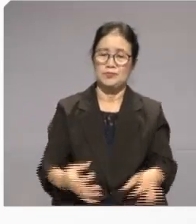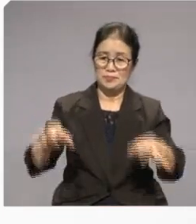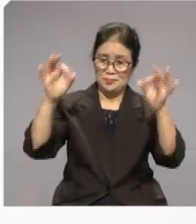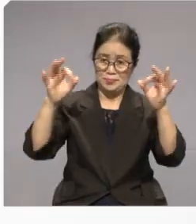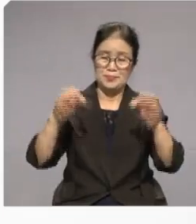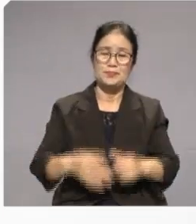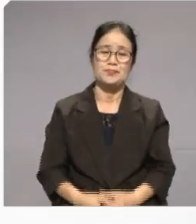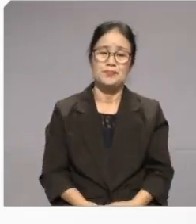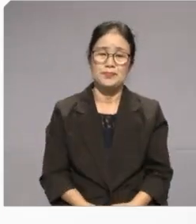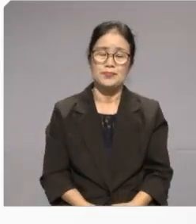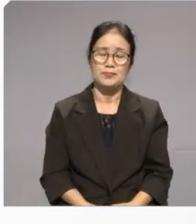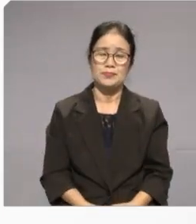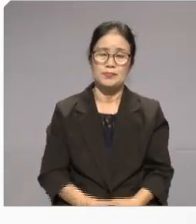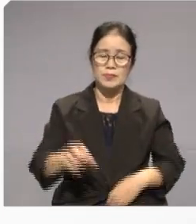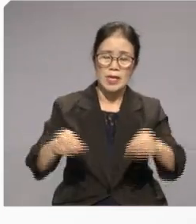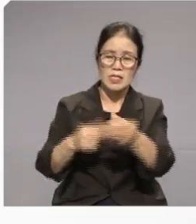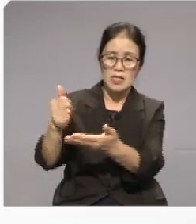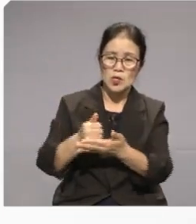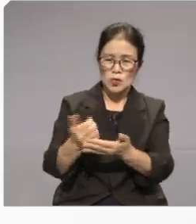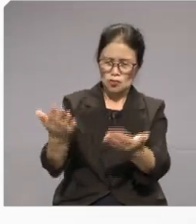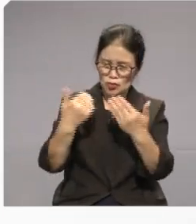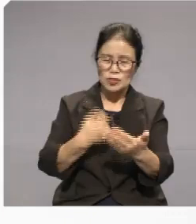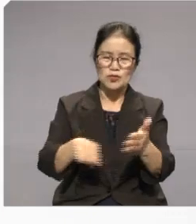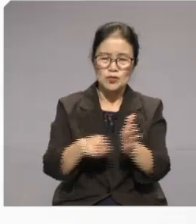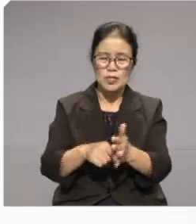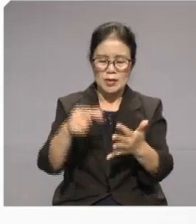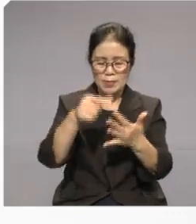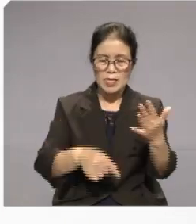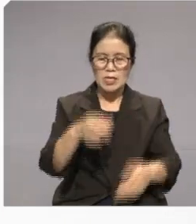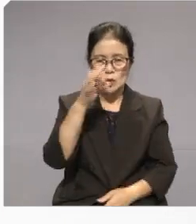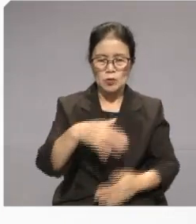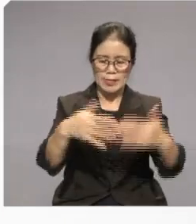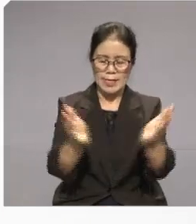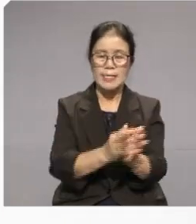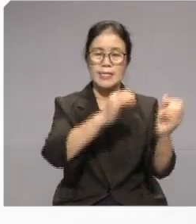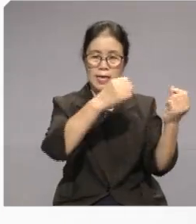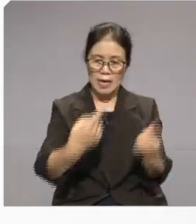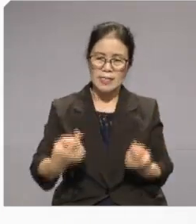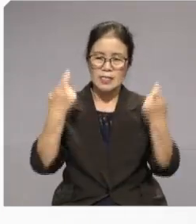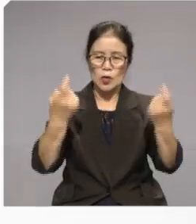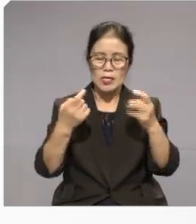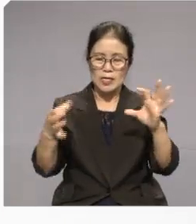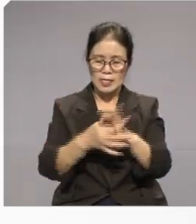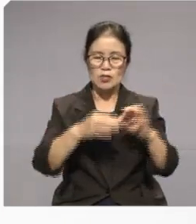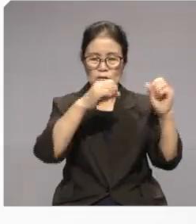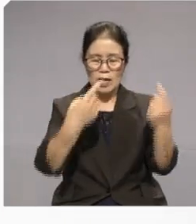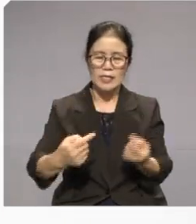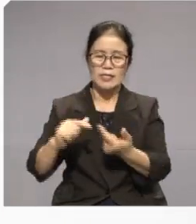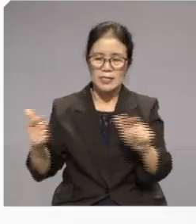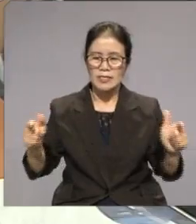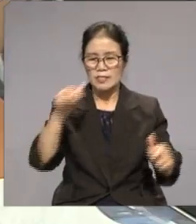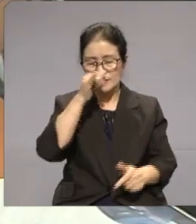인상했습니다. 대신 이용객 유치를 위해 패키지 요금과 단체 할인, 여행사 제휴 할인 등을